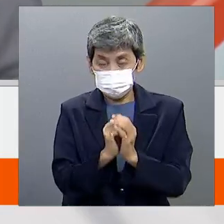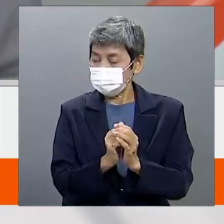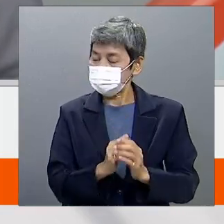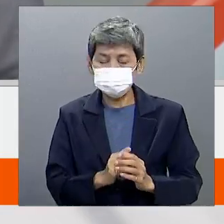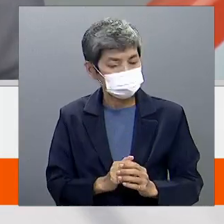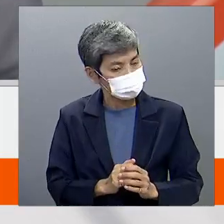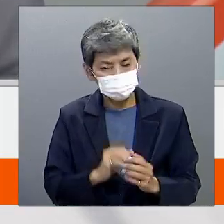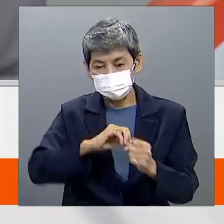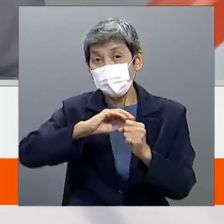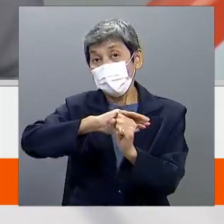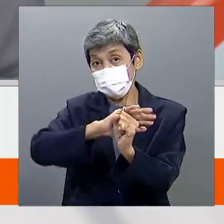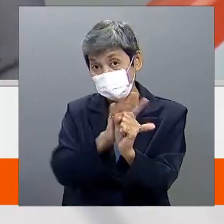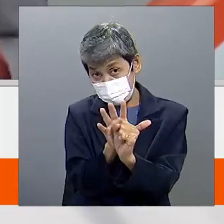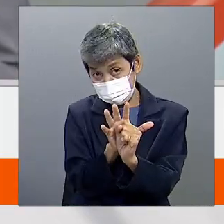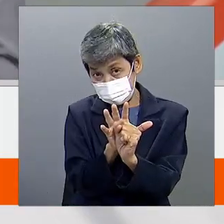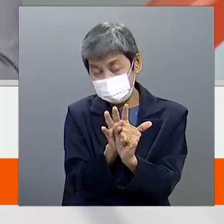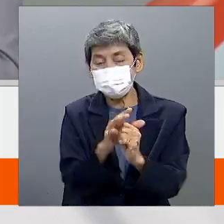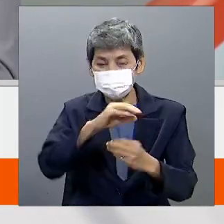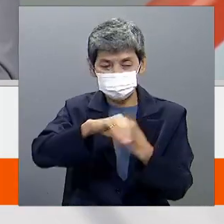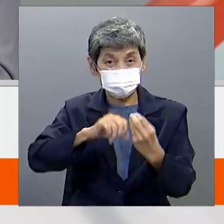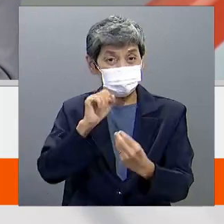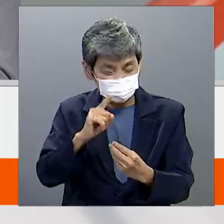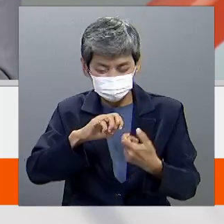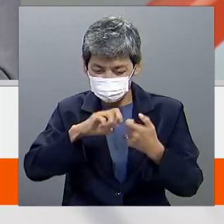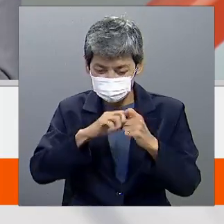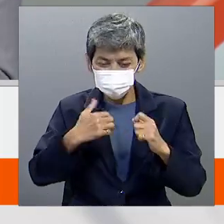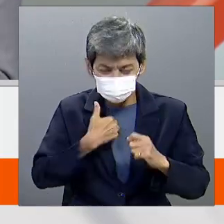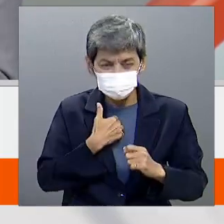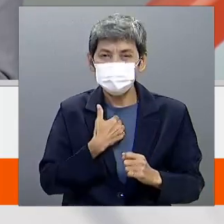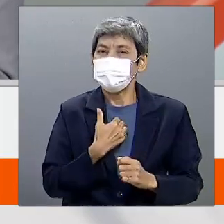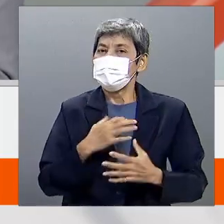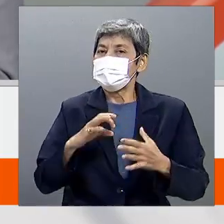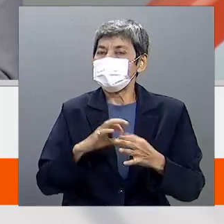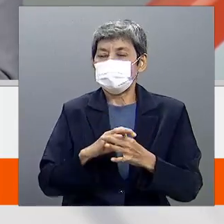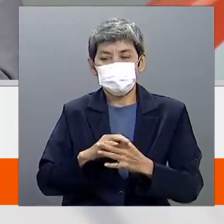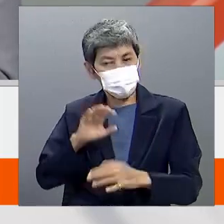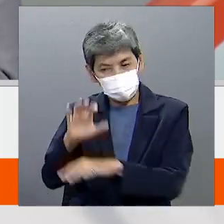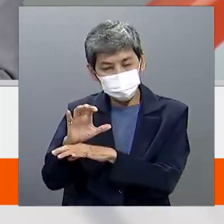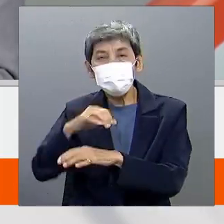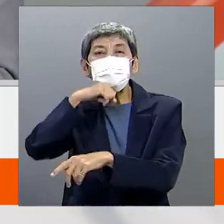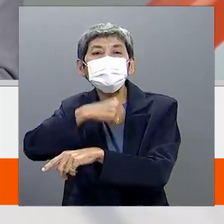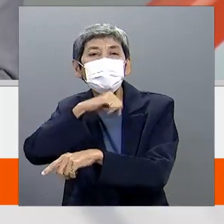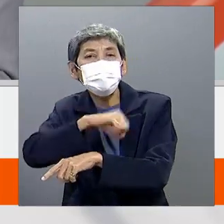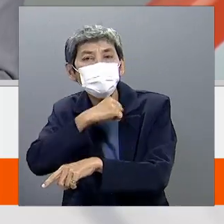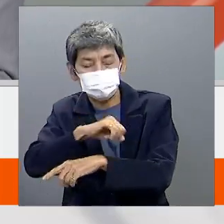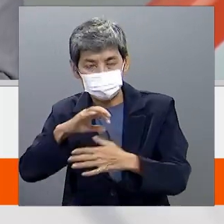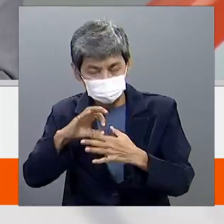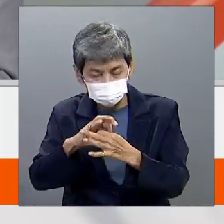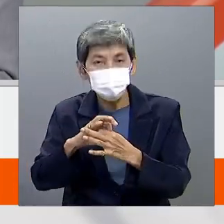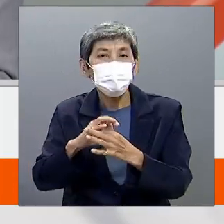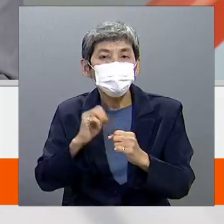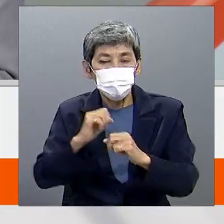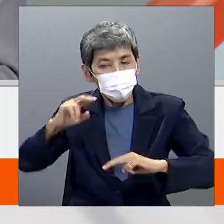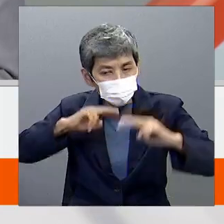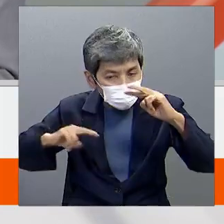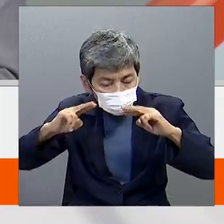-19ในเรื่องเศรษฐกิจอยู่เนี่ยมาตรการที่จะหยิบมาบังคับใช้กับไต้หวันในเวลานี้คงจะเป็นเรื่องมาตรการในทางปกครองในเรื่องของความ